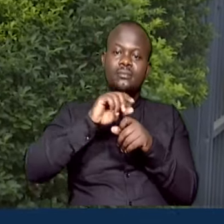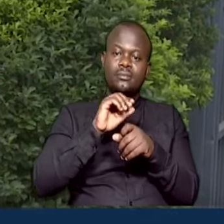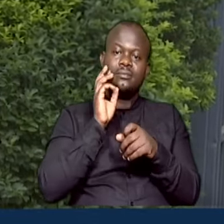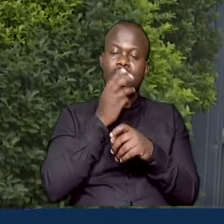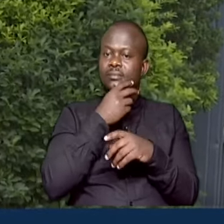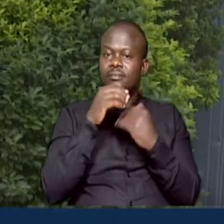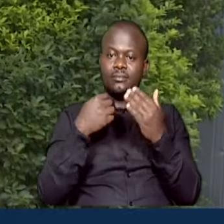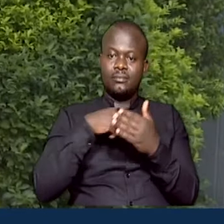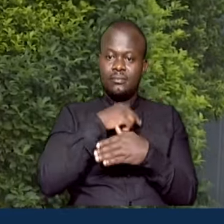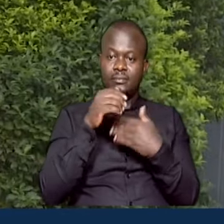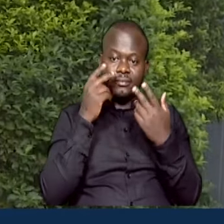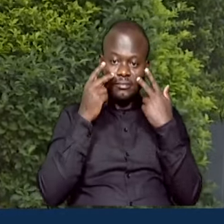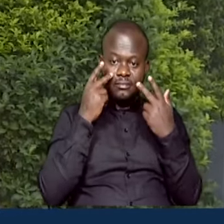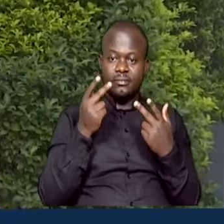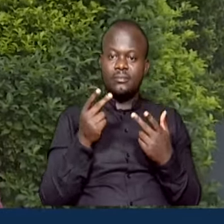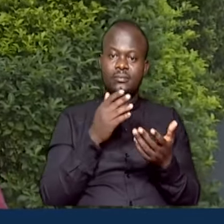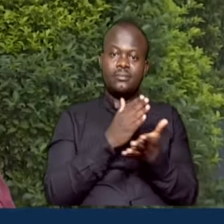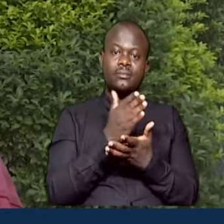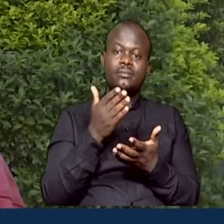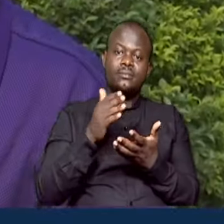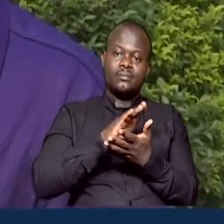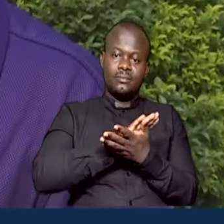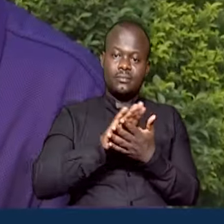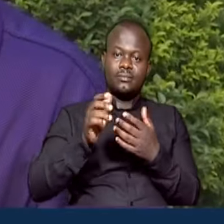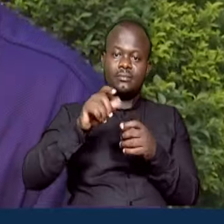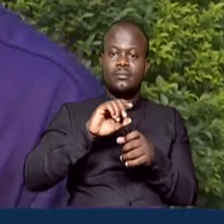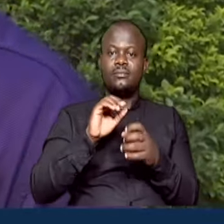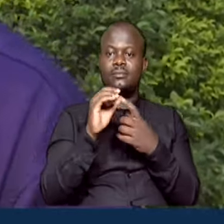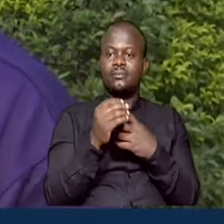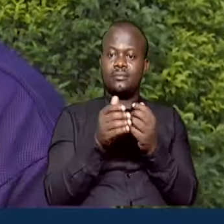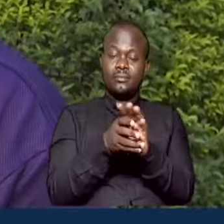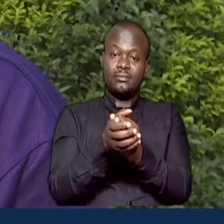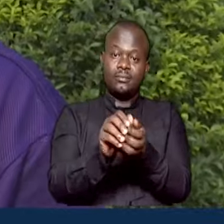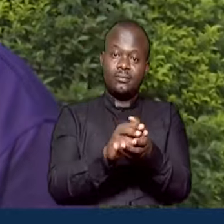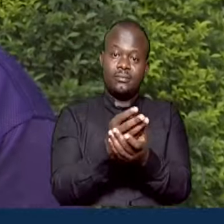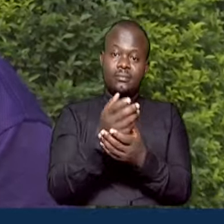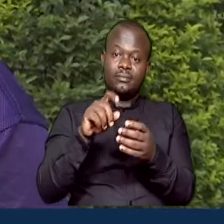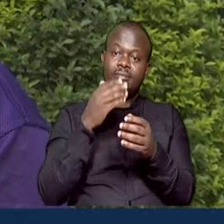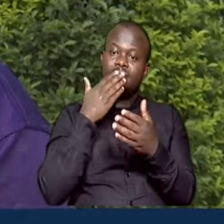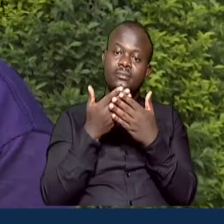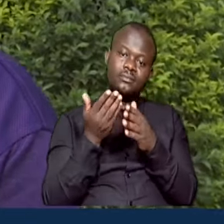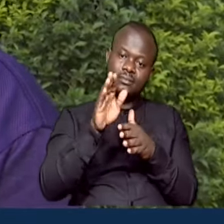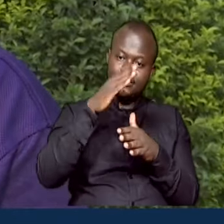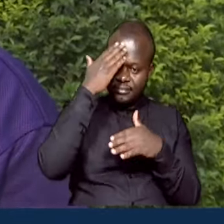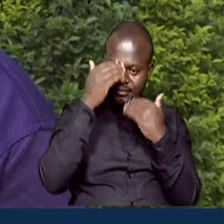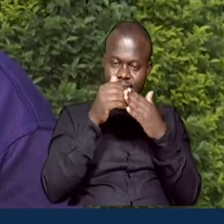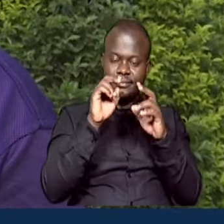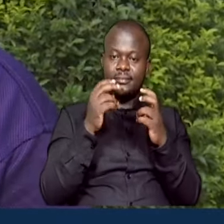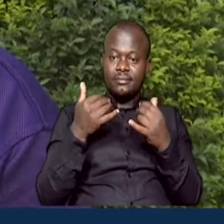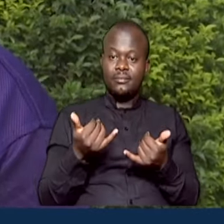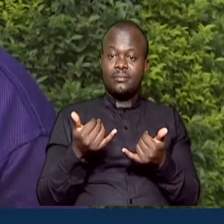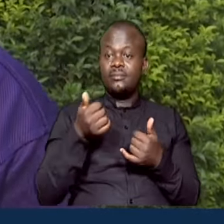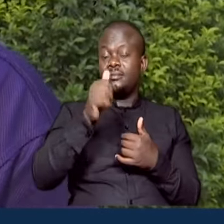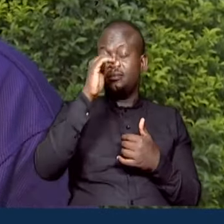twajya tuyabona isuku yakiyongera. Umuco wo gukaraba rwose twakawusubiyeho kuko icyo